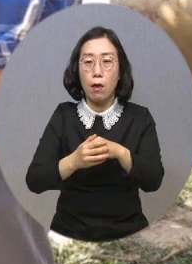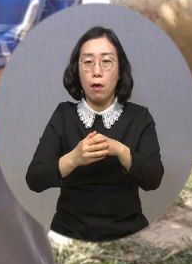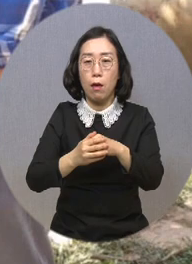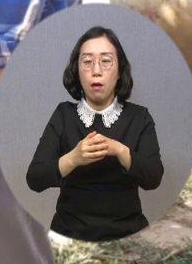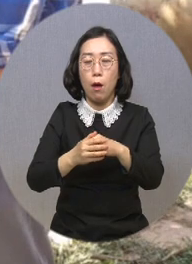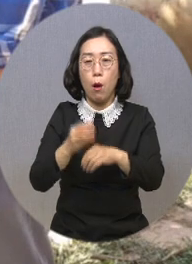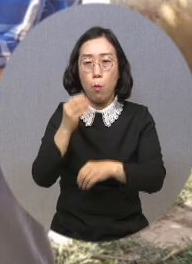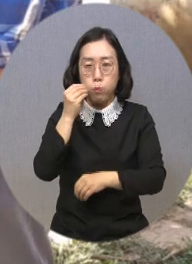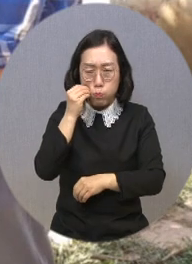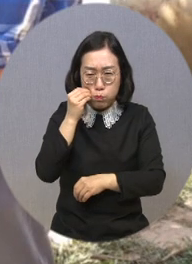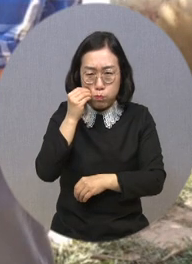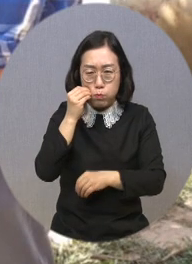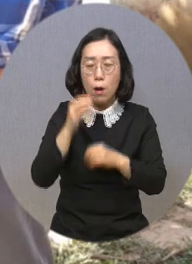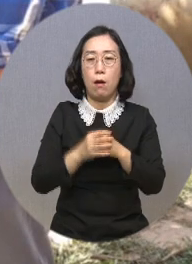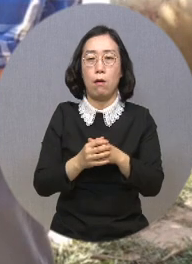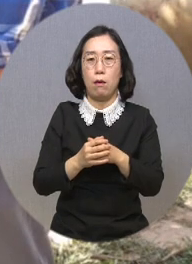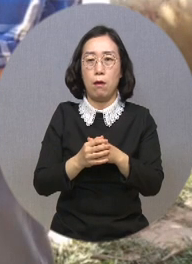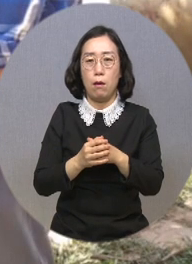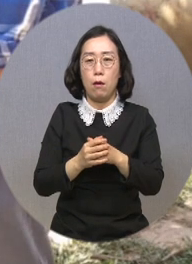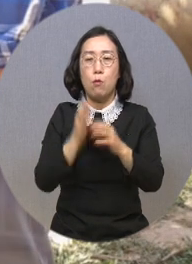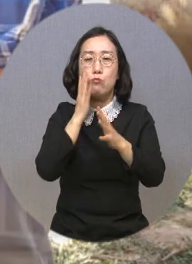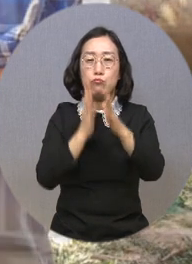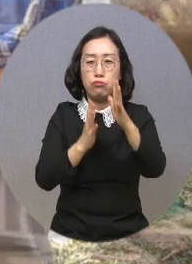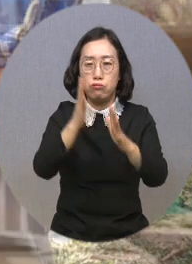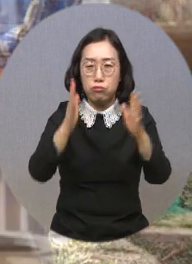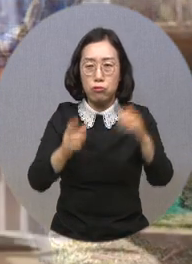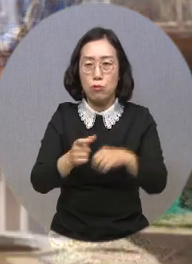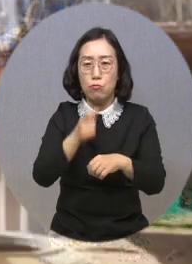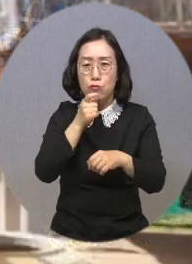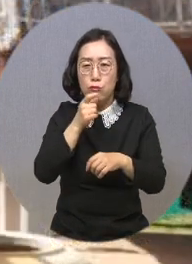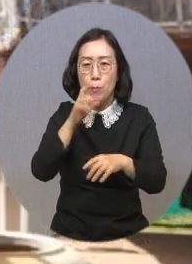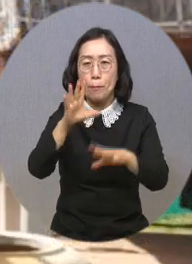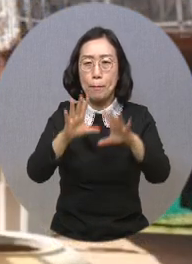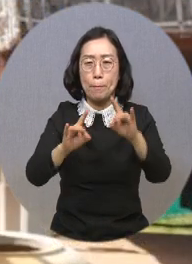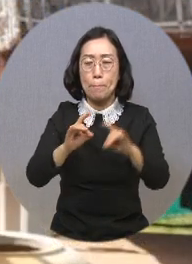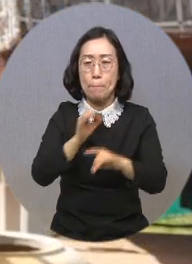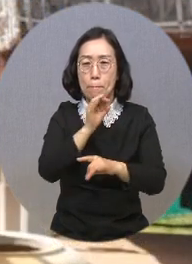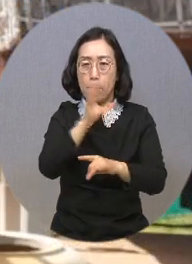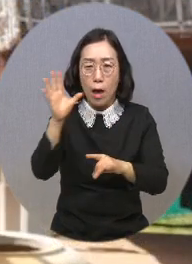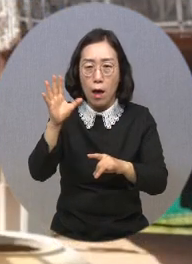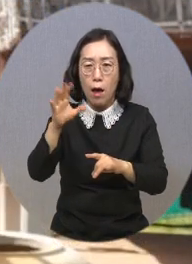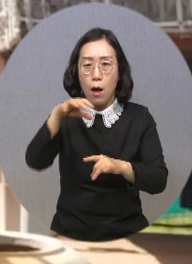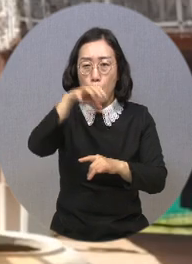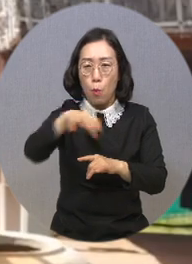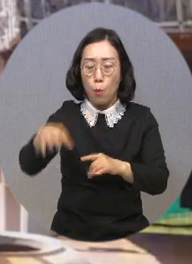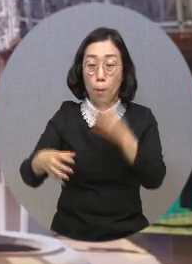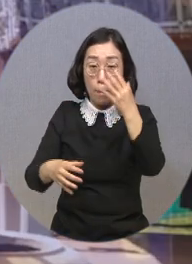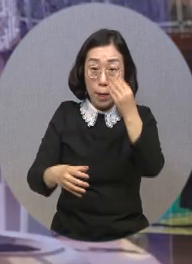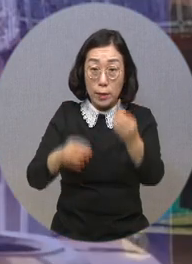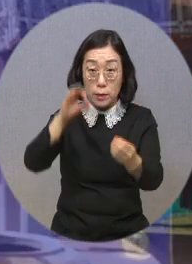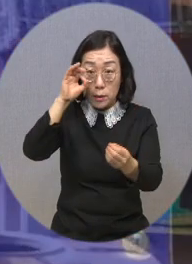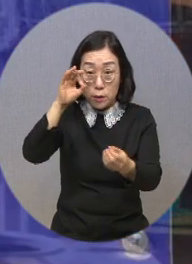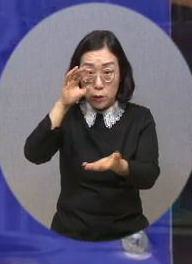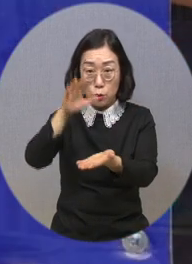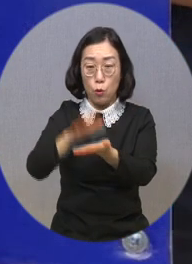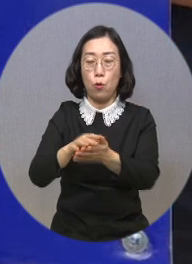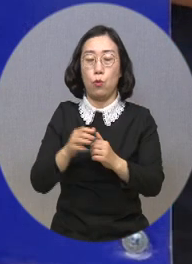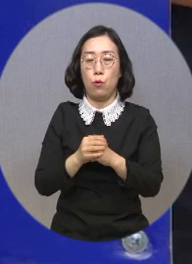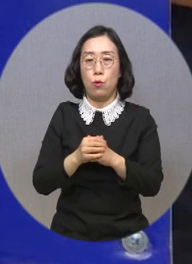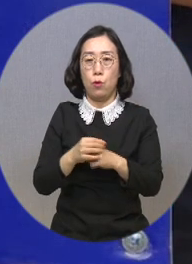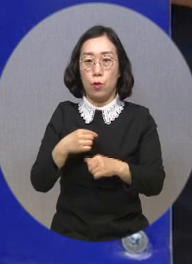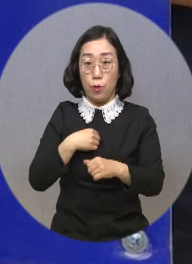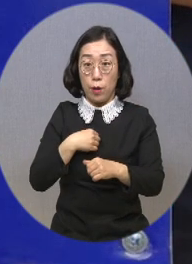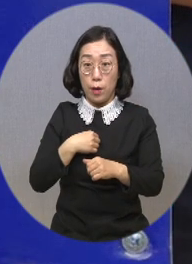있고 녹이 쓰러져 있고 다 물이 나오지 않는 메마른 그런 우물통을 보게 됐어요. 그때 저를